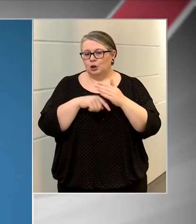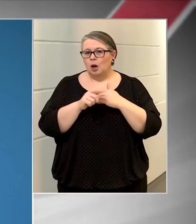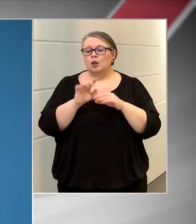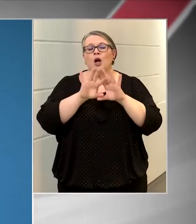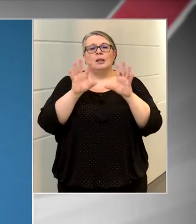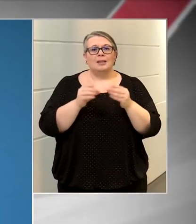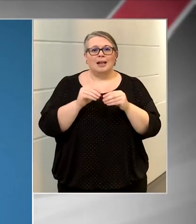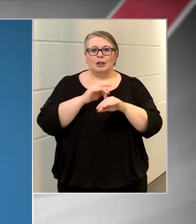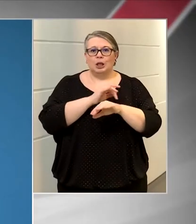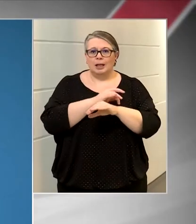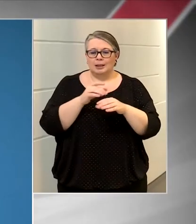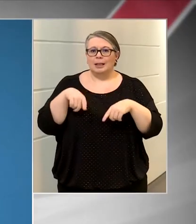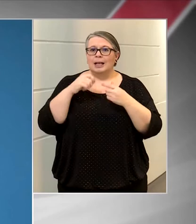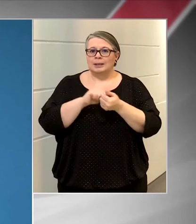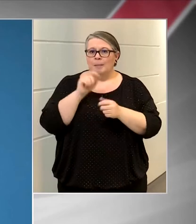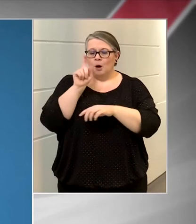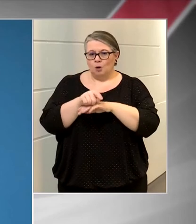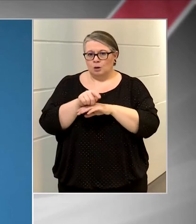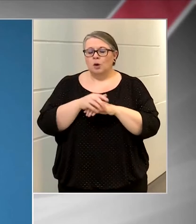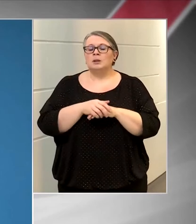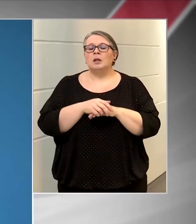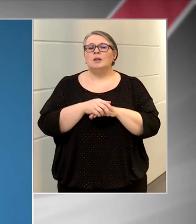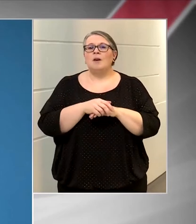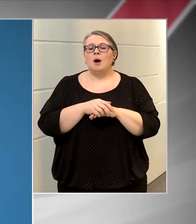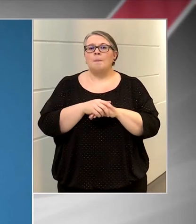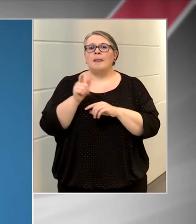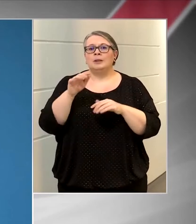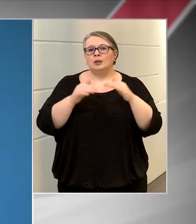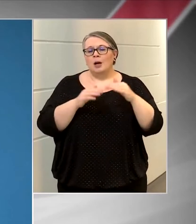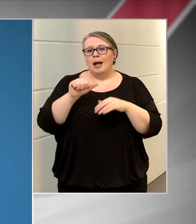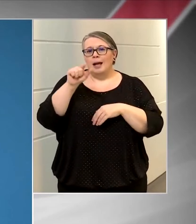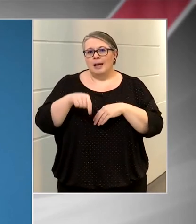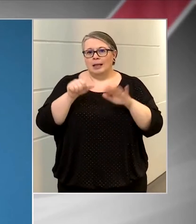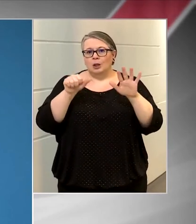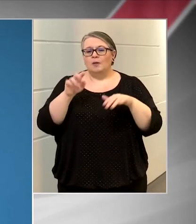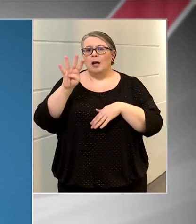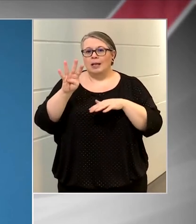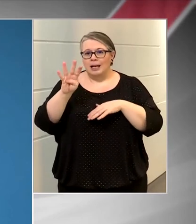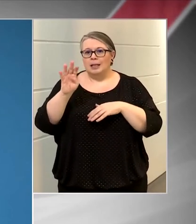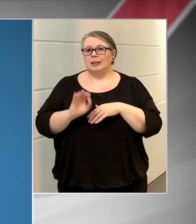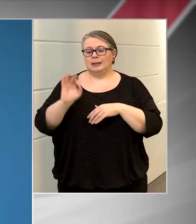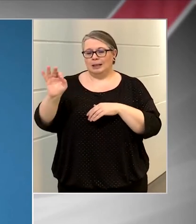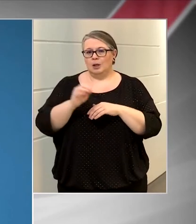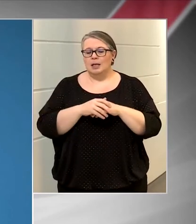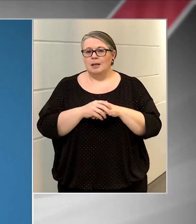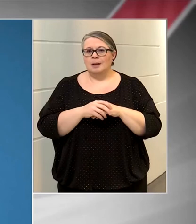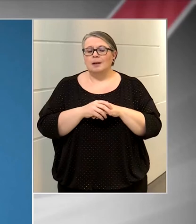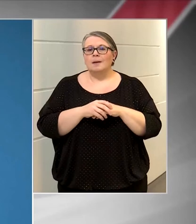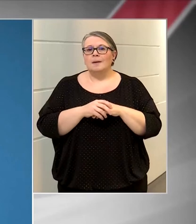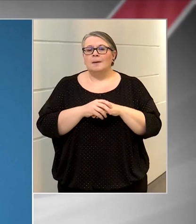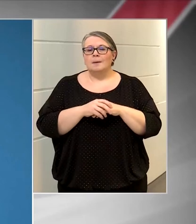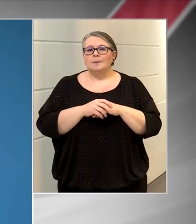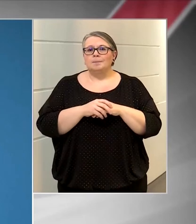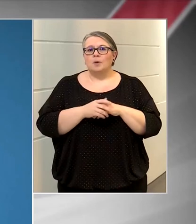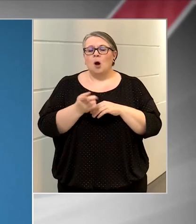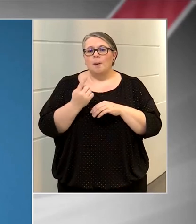A teljes érintett létszámra vonatkoztatva viszont ez az arány 1,64 százalék, amely az